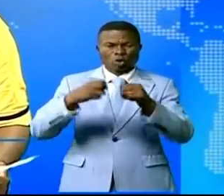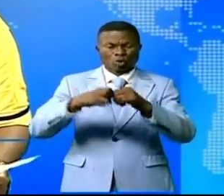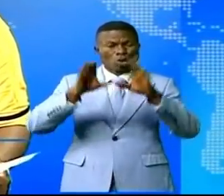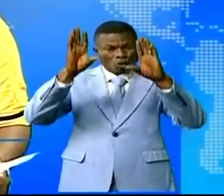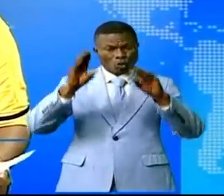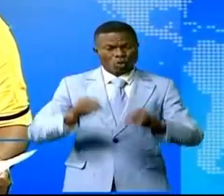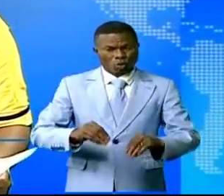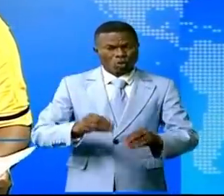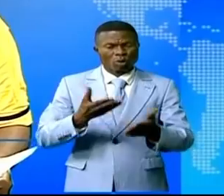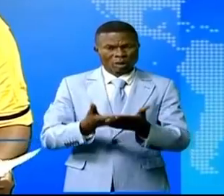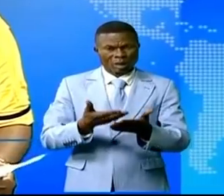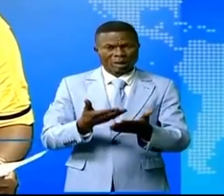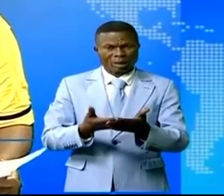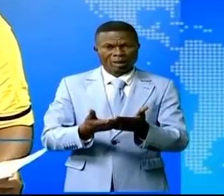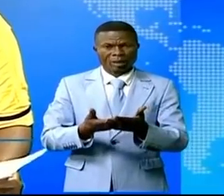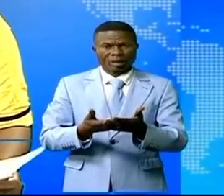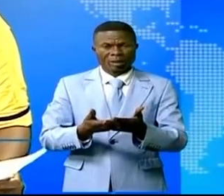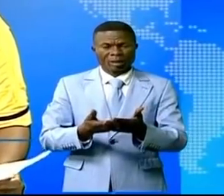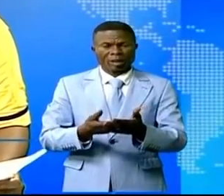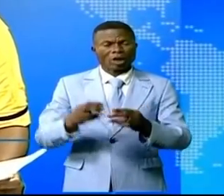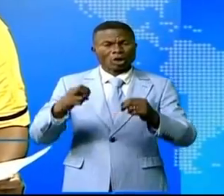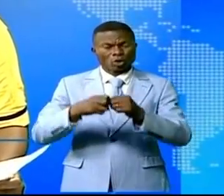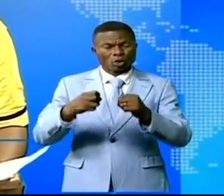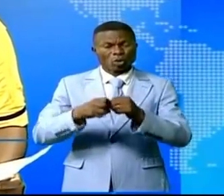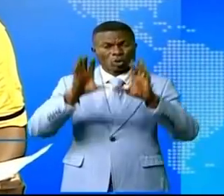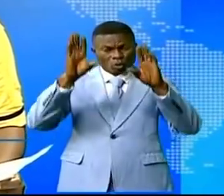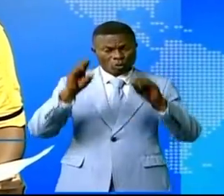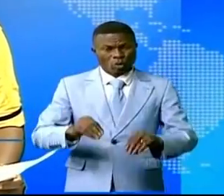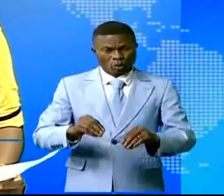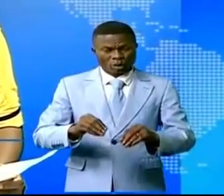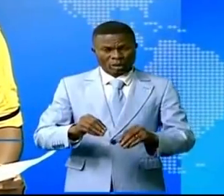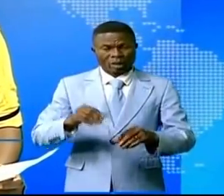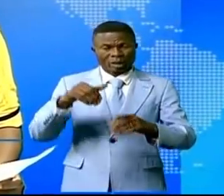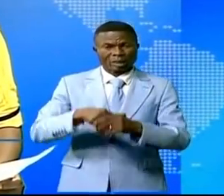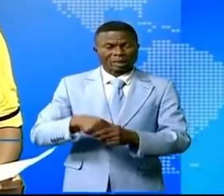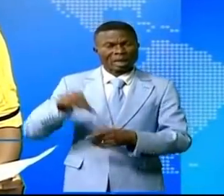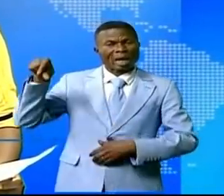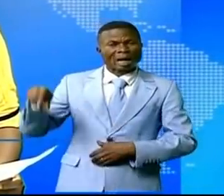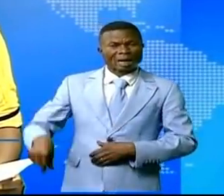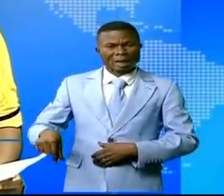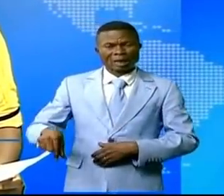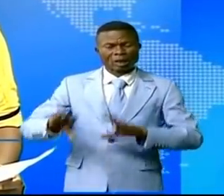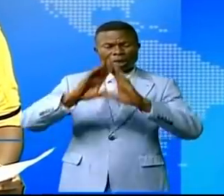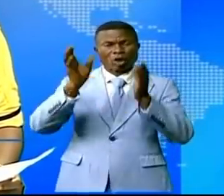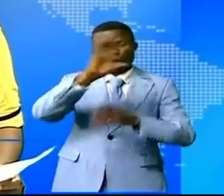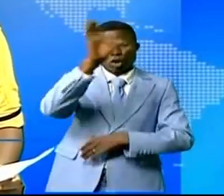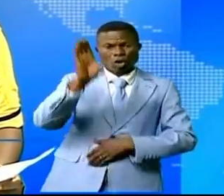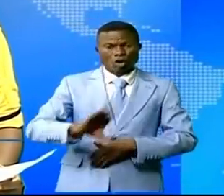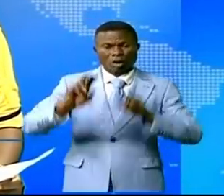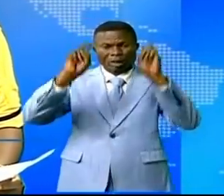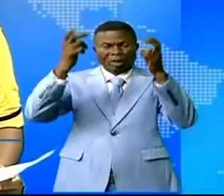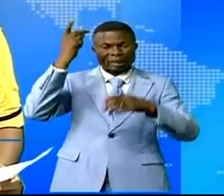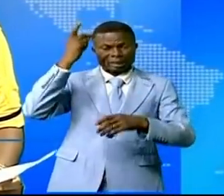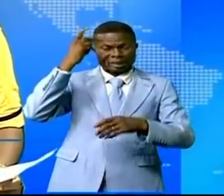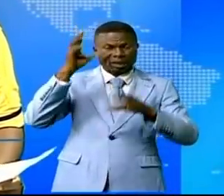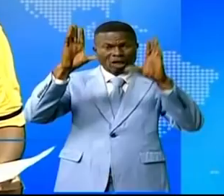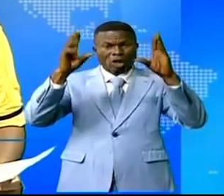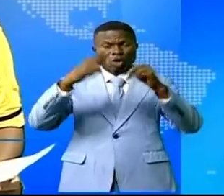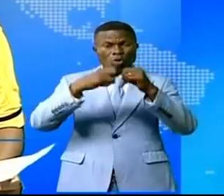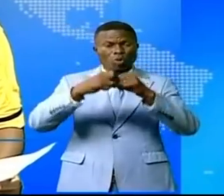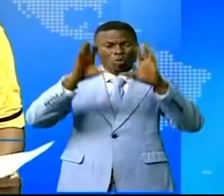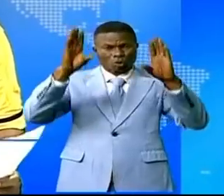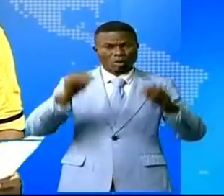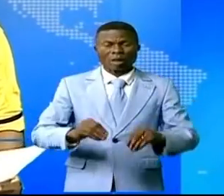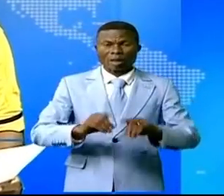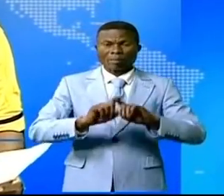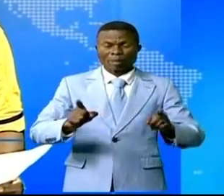de l'électricité, de l'énergie électrique seront observées dans presque toutes les communes de la ville de Kinshasa. Toutefois,